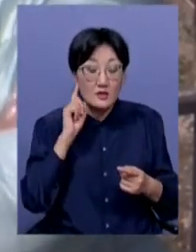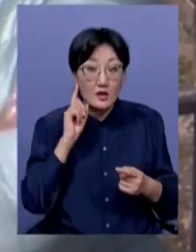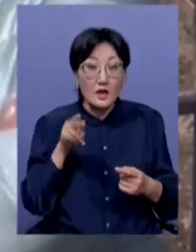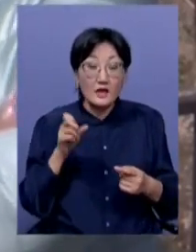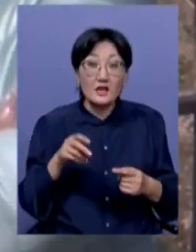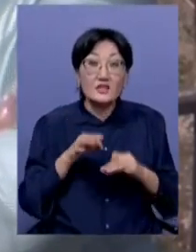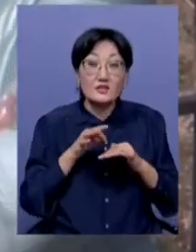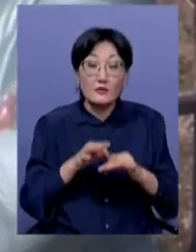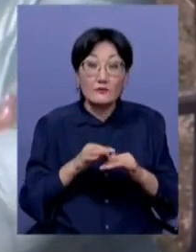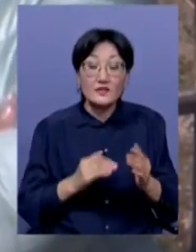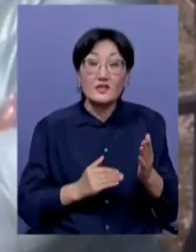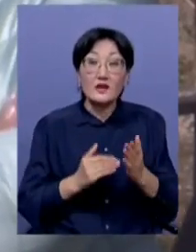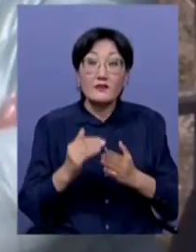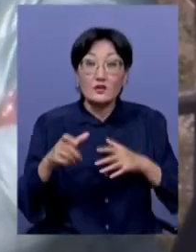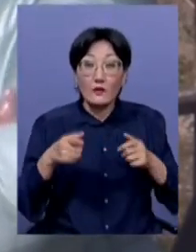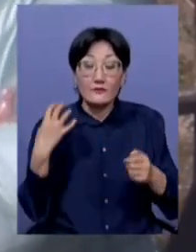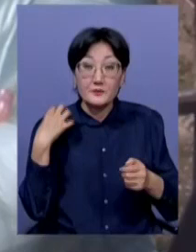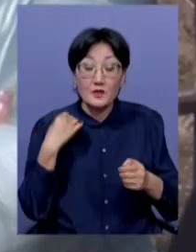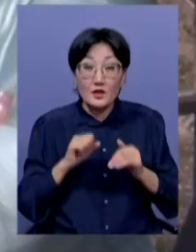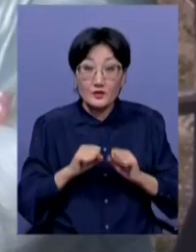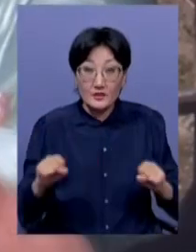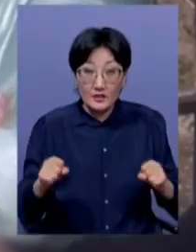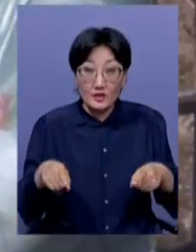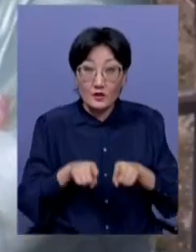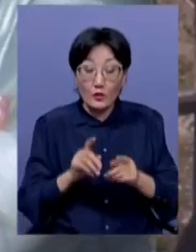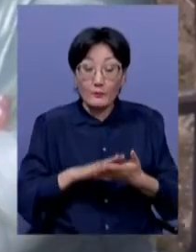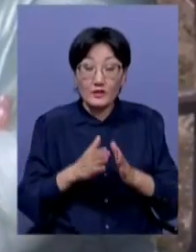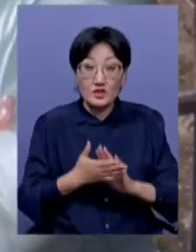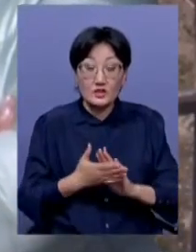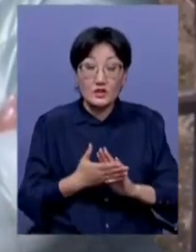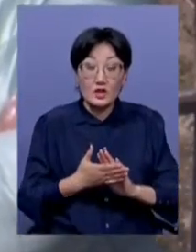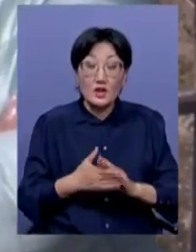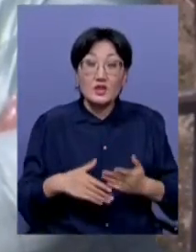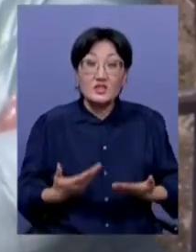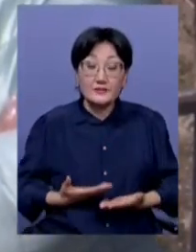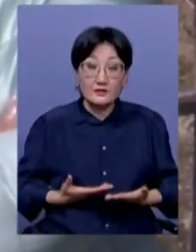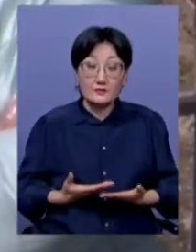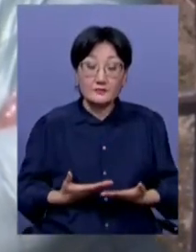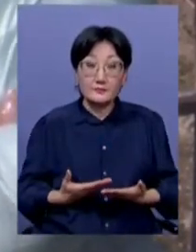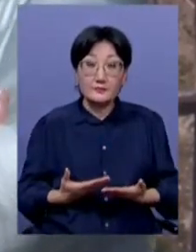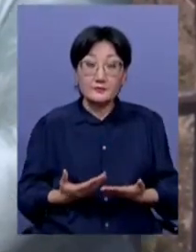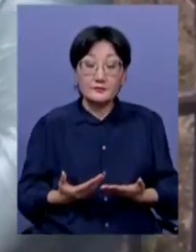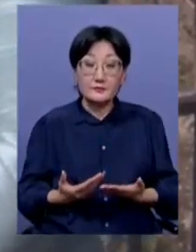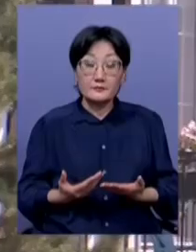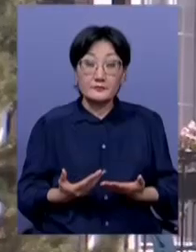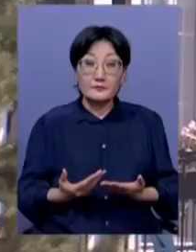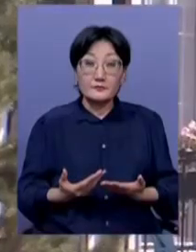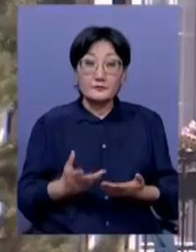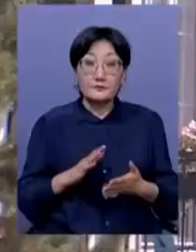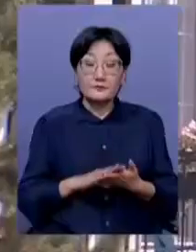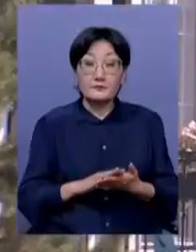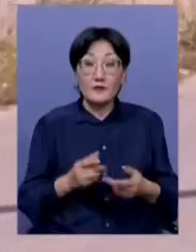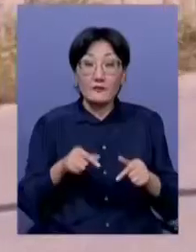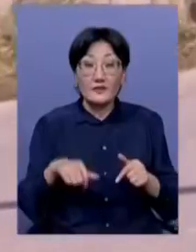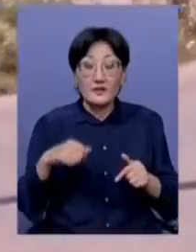это довести до верхов, что нельзя такое положение доводить до таких крайних состояний. В